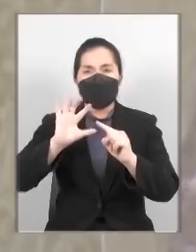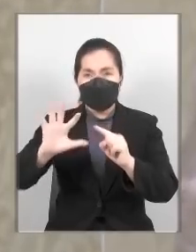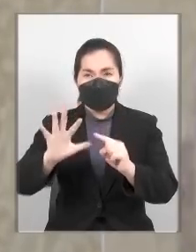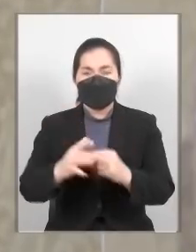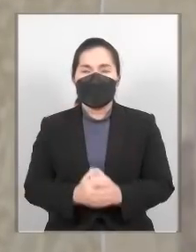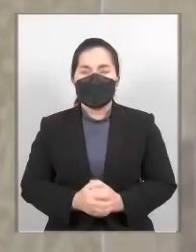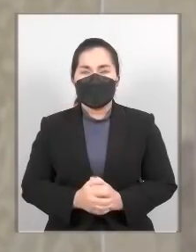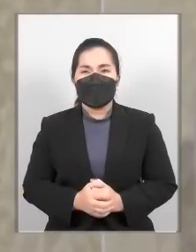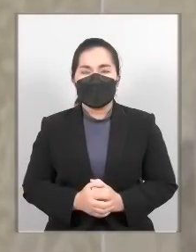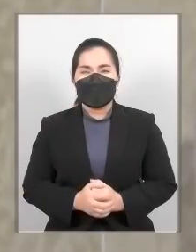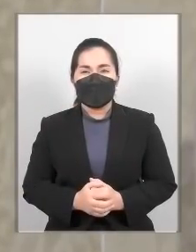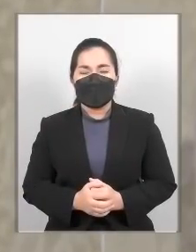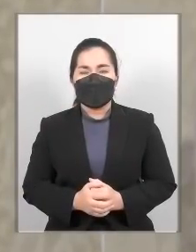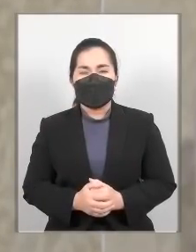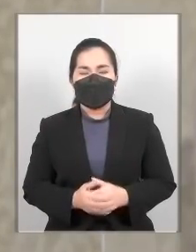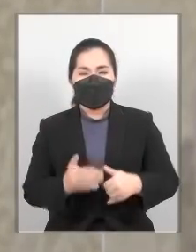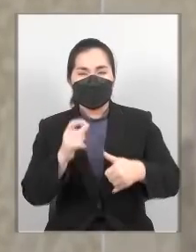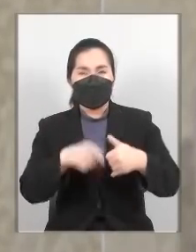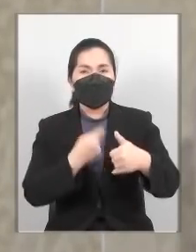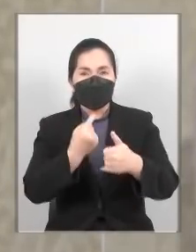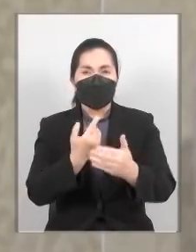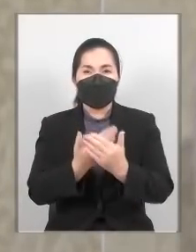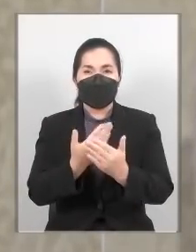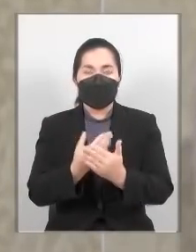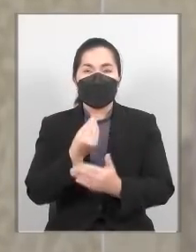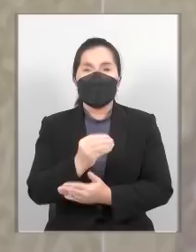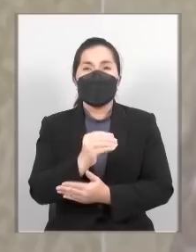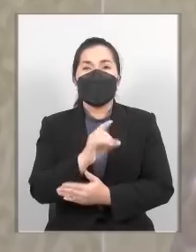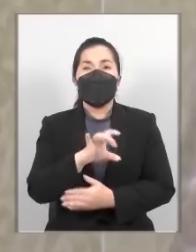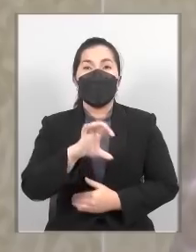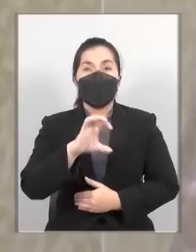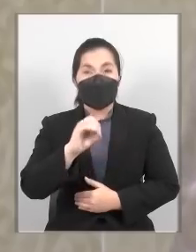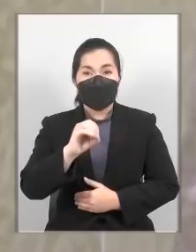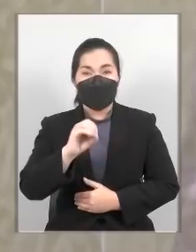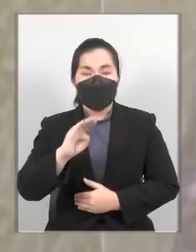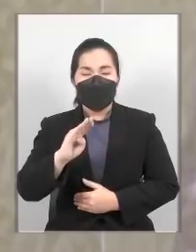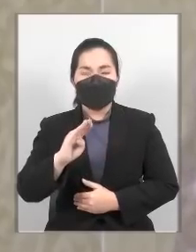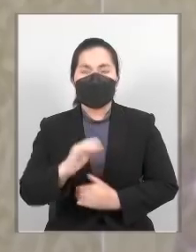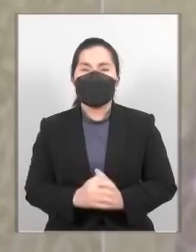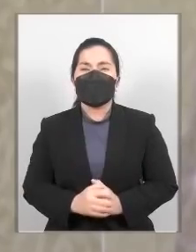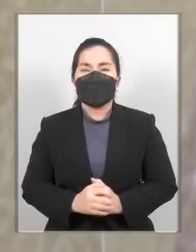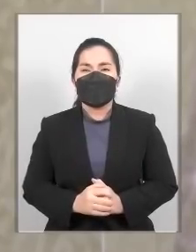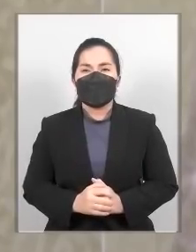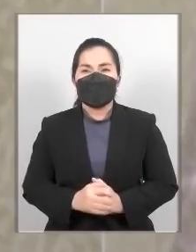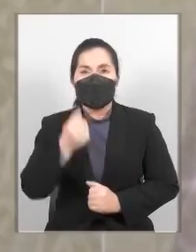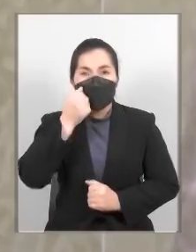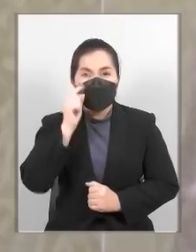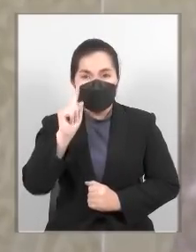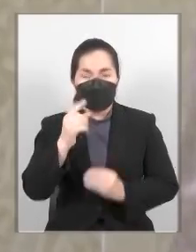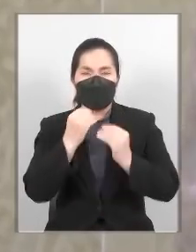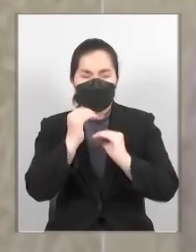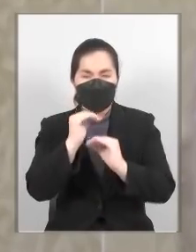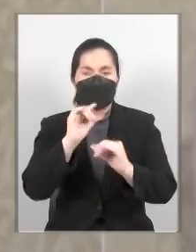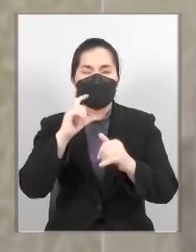150บาทต่อคนต่อวันแต่ทั้งหมดจะไม่เกิน800บาทต่อคนนะครับตลอดระยะเวลาโครงการครับระยะเวลาโครงการคือตั้งแต่